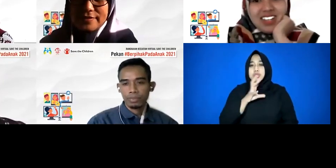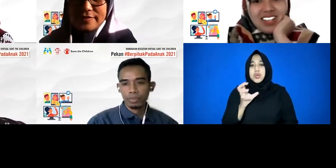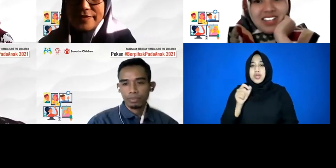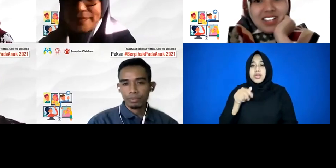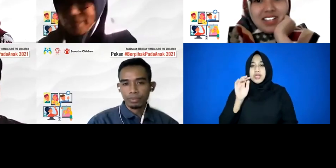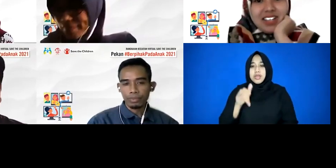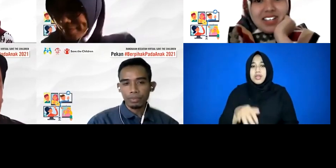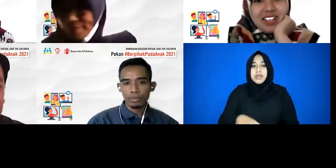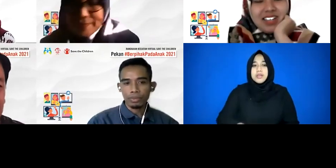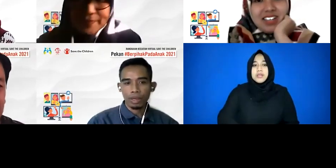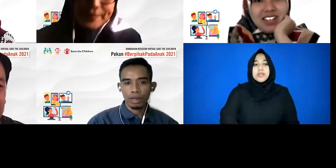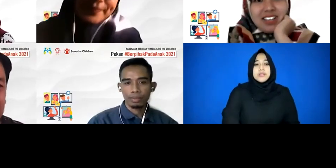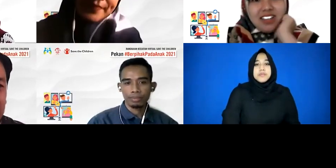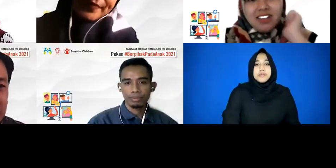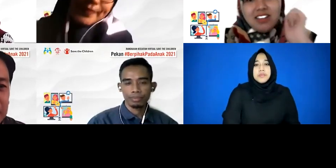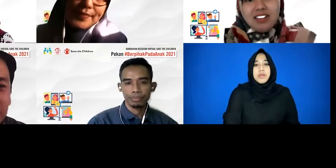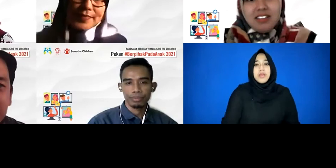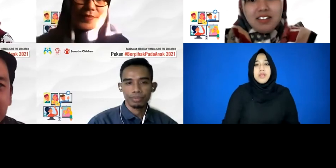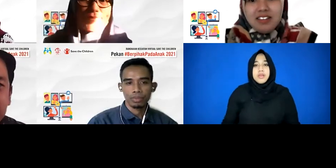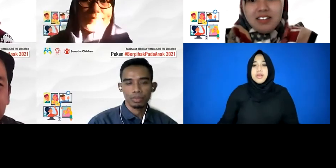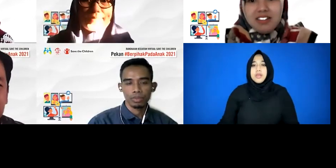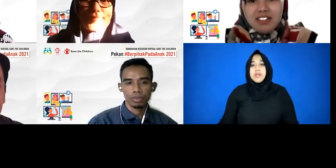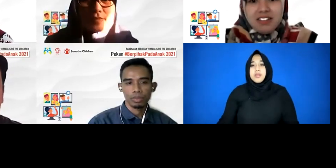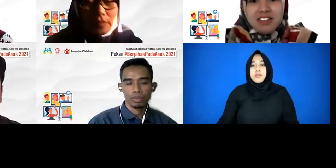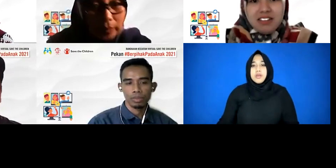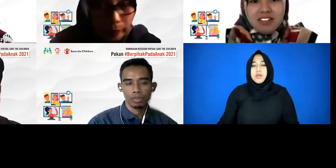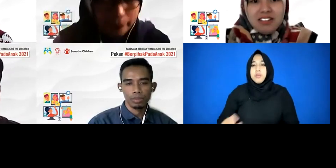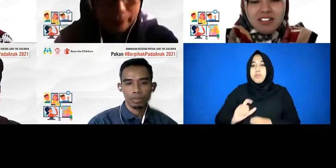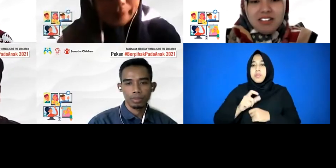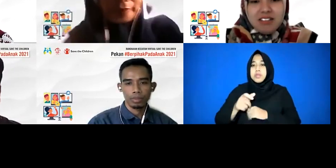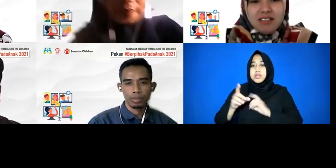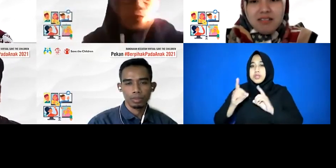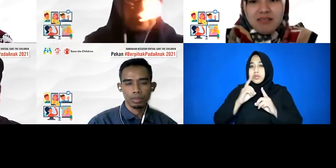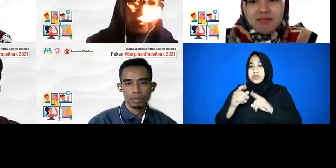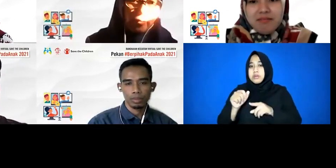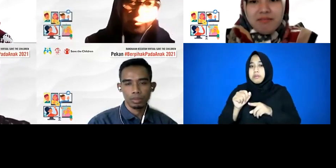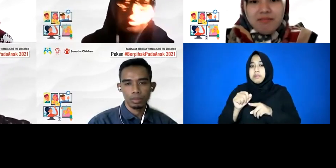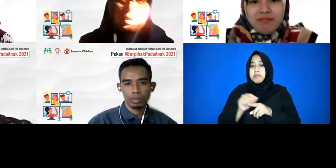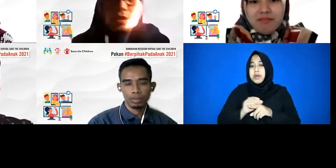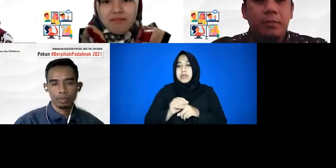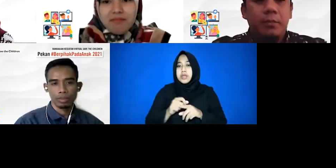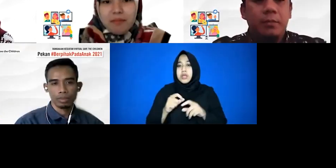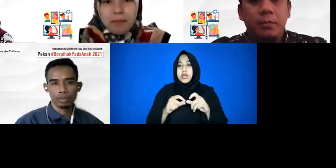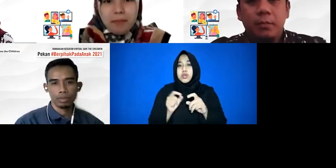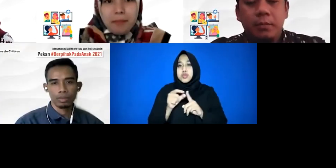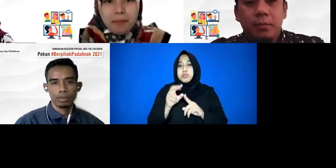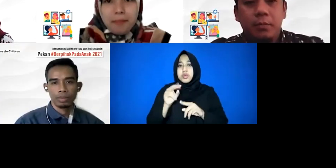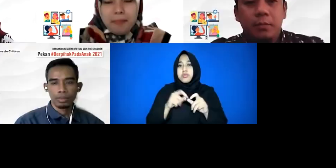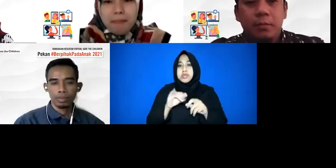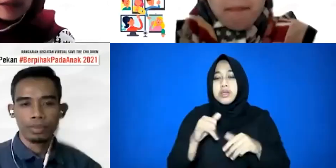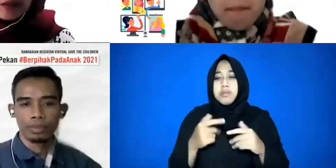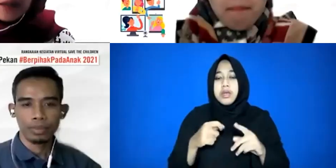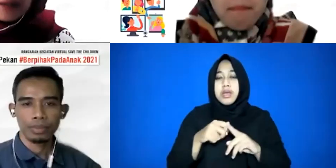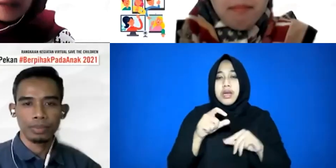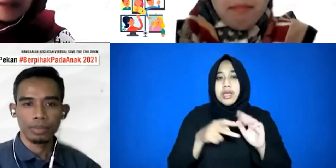ya. Bahwa dari proses diskusi tentang praktik supervisi tadi jelas terlihat bahwa klien yang